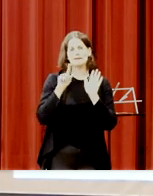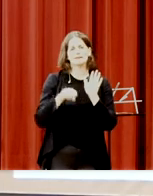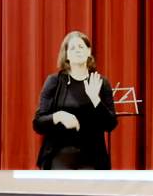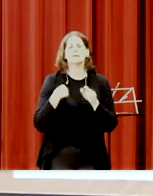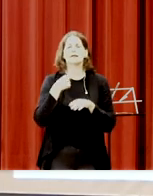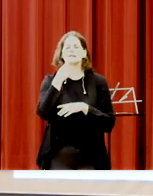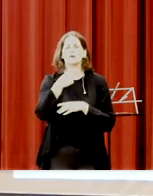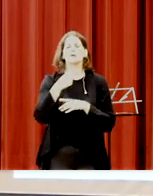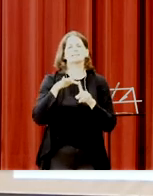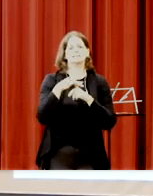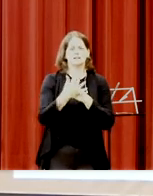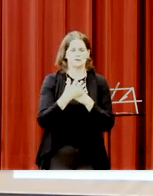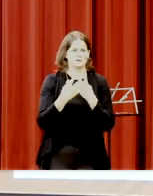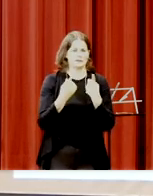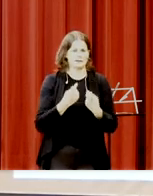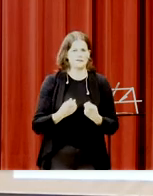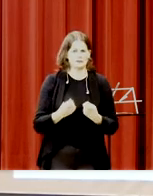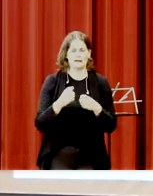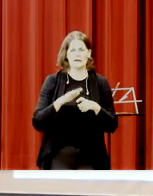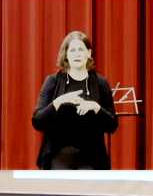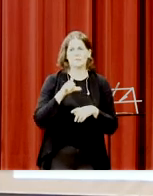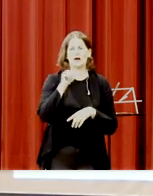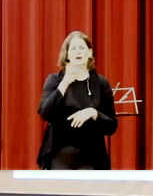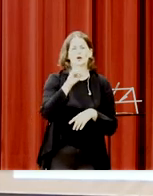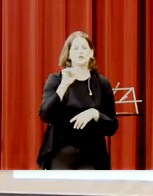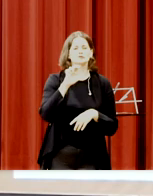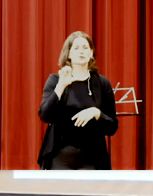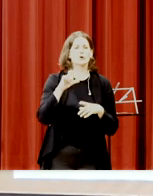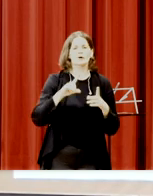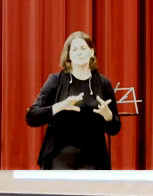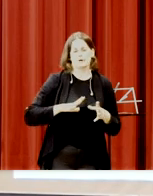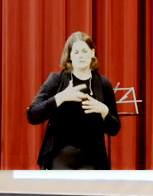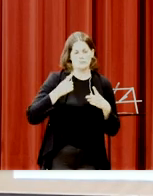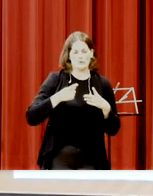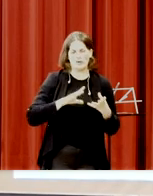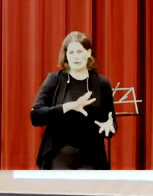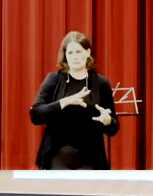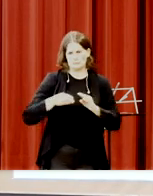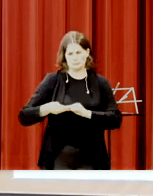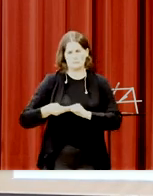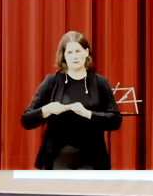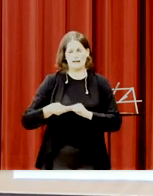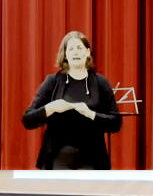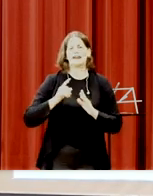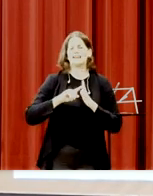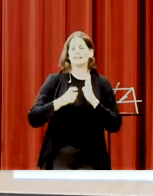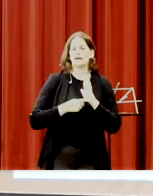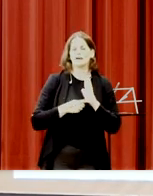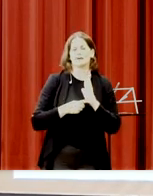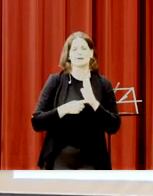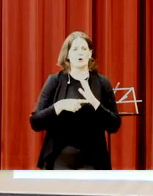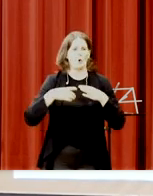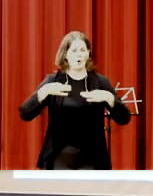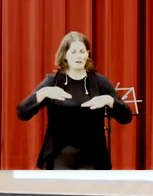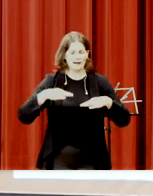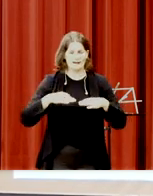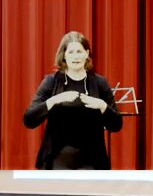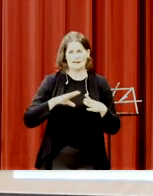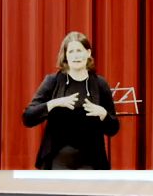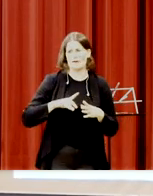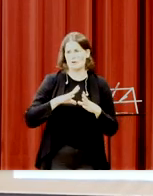Després m'hi referiré, perquè crec que hi ha bones notícies, Però és un punt important